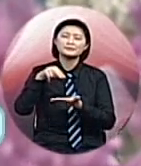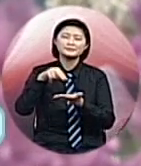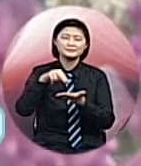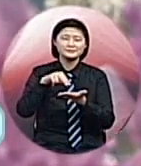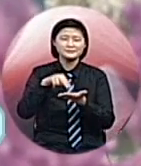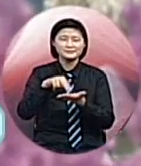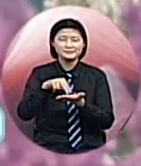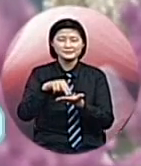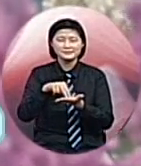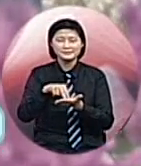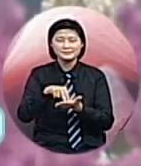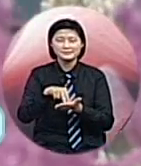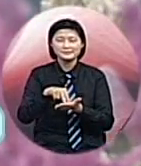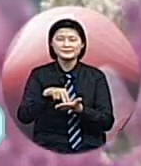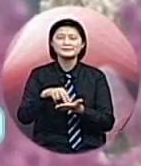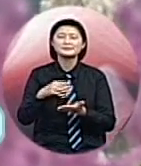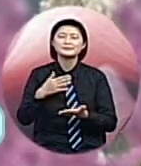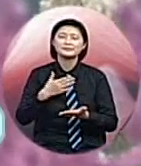돌아서는